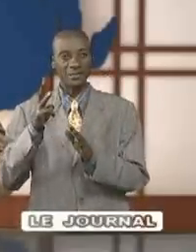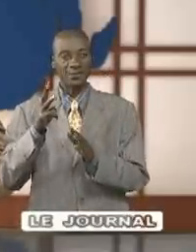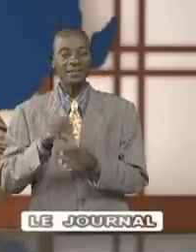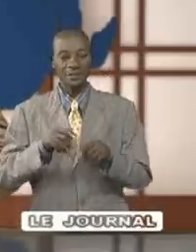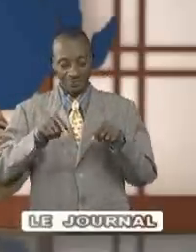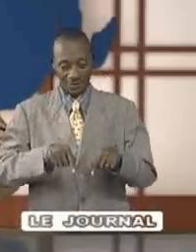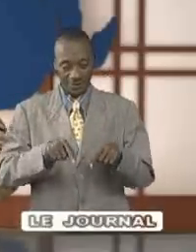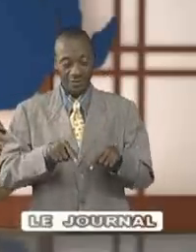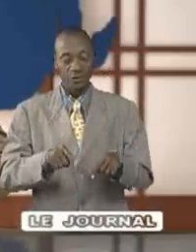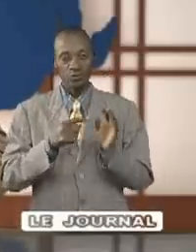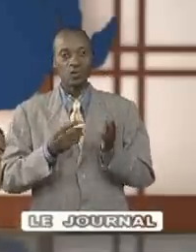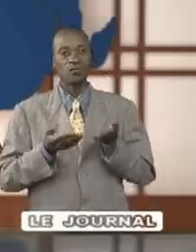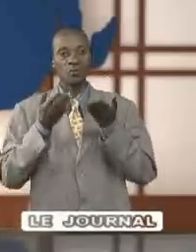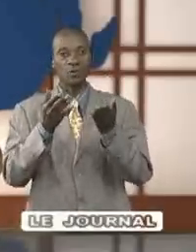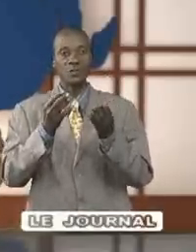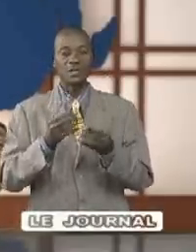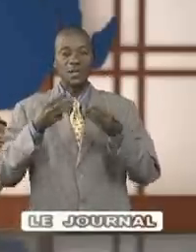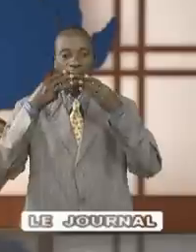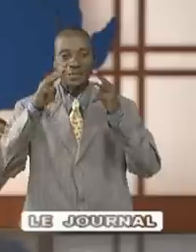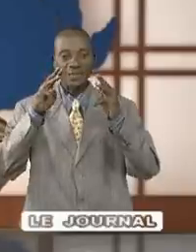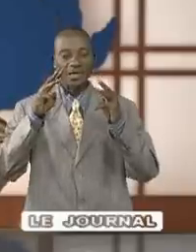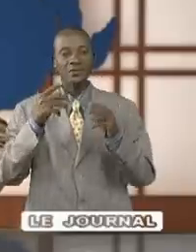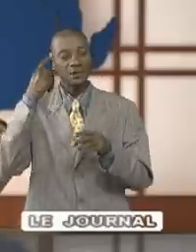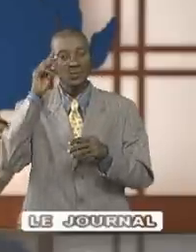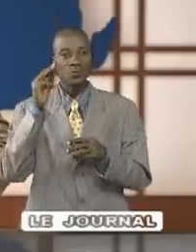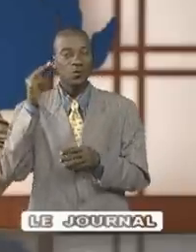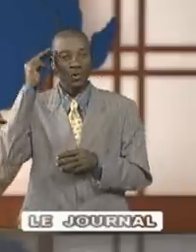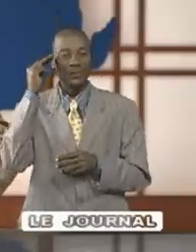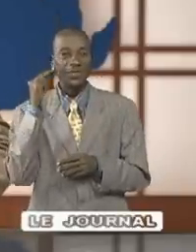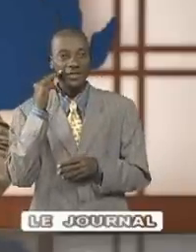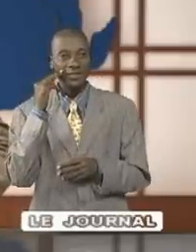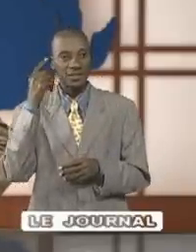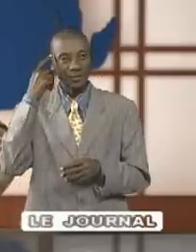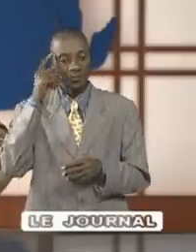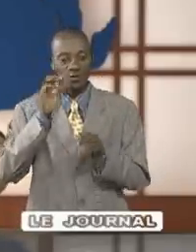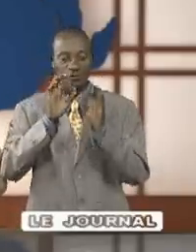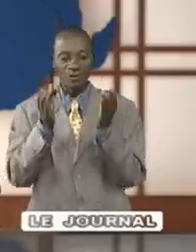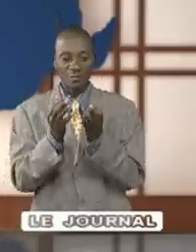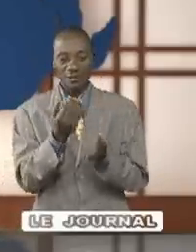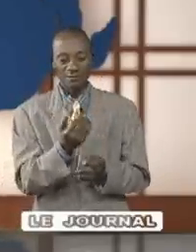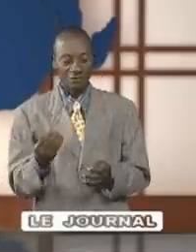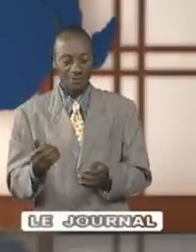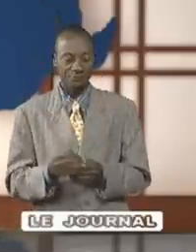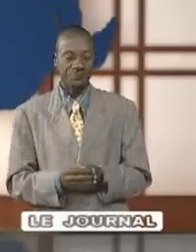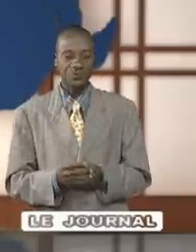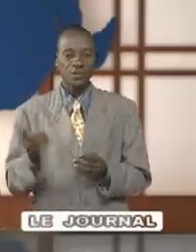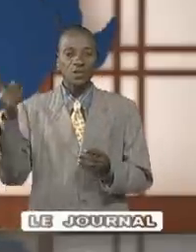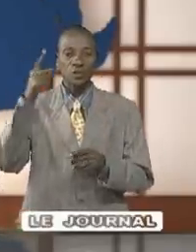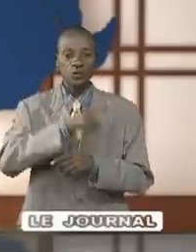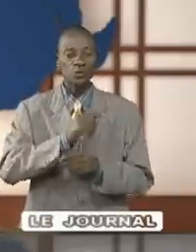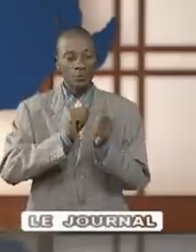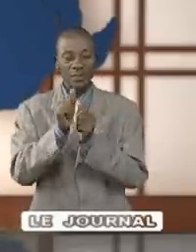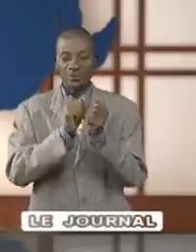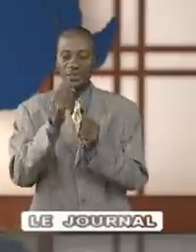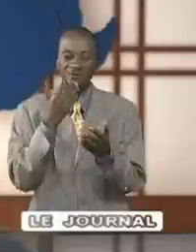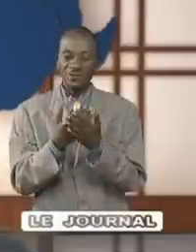ministre du Genre, de la Famille et de l'Enfant. Vous le savez, les jours s'égrènent vite. 337 jours d'agression de la RDC aujourd'hui dans sa